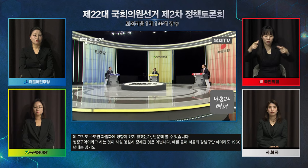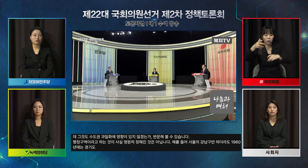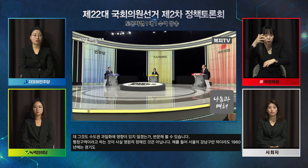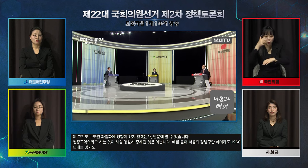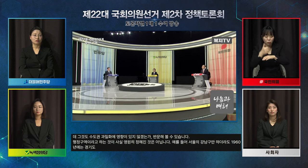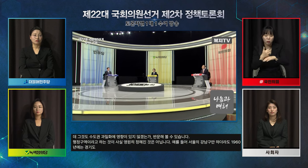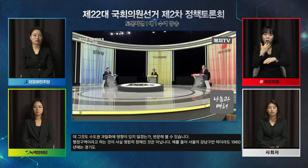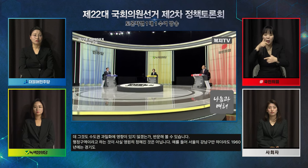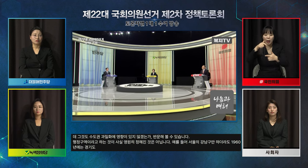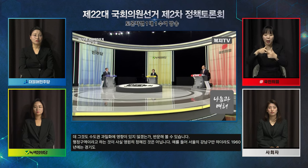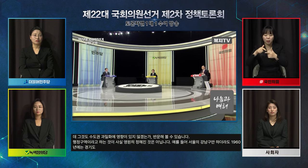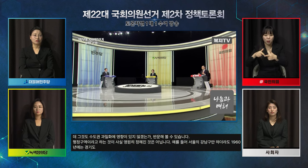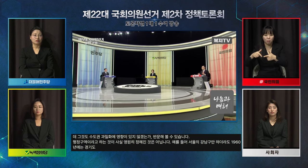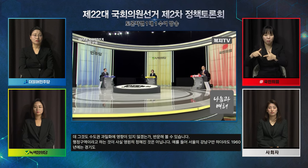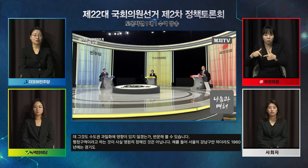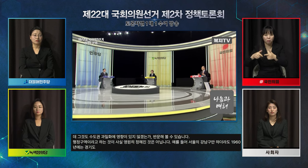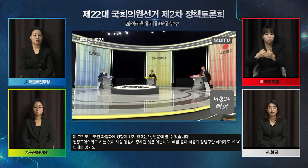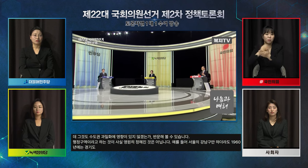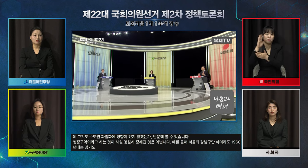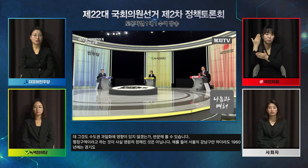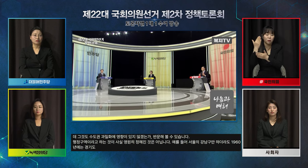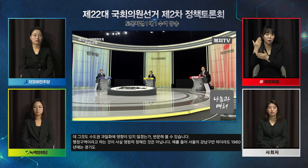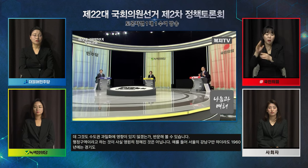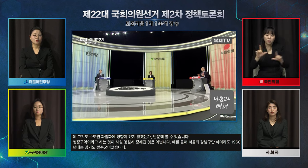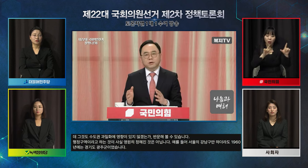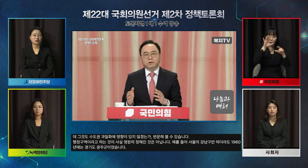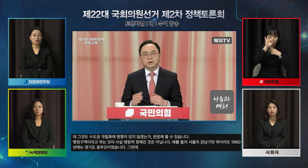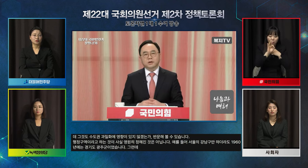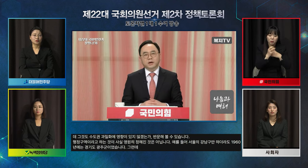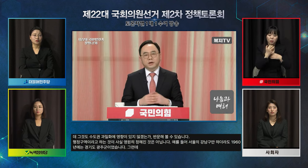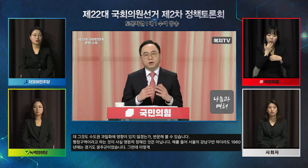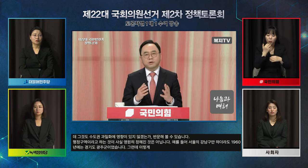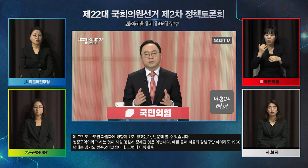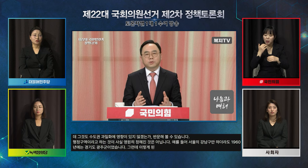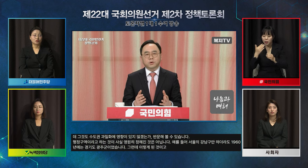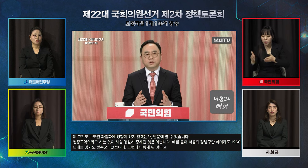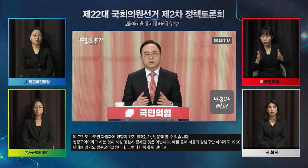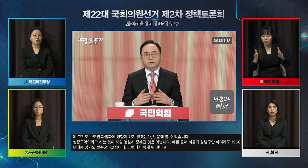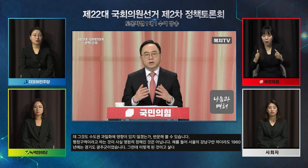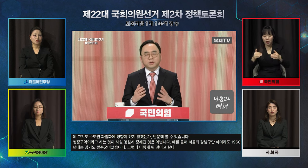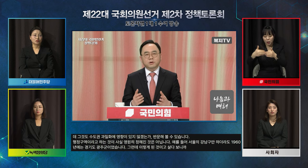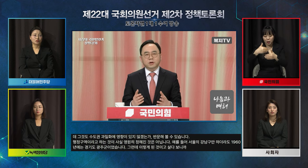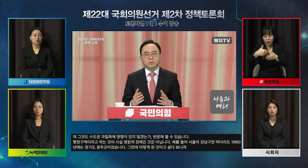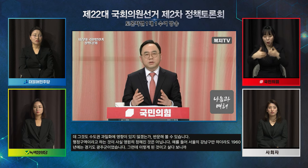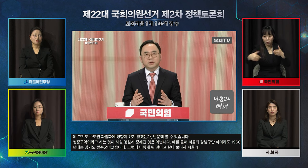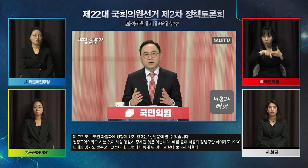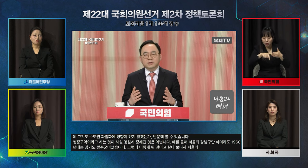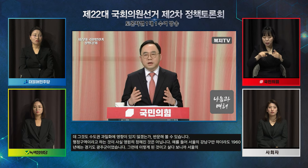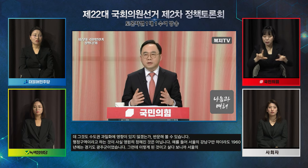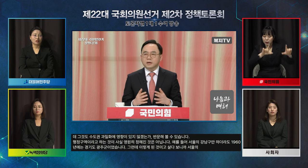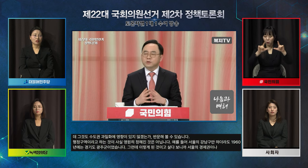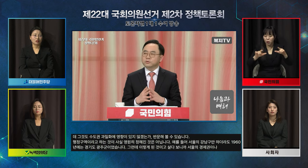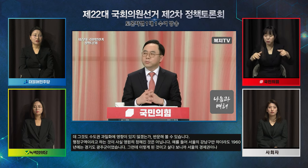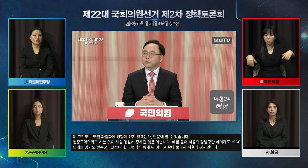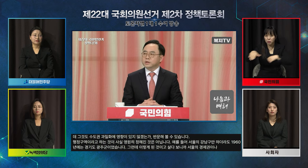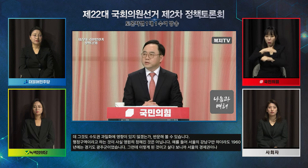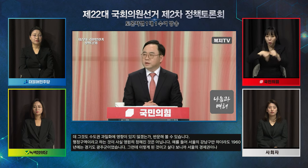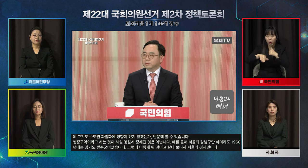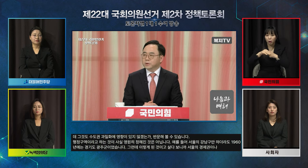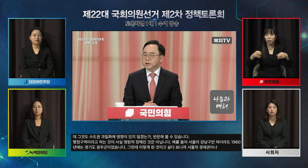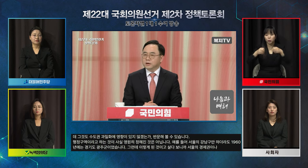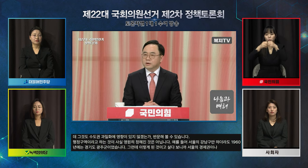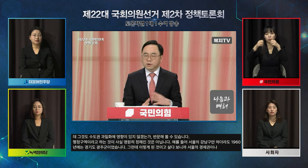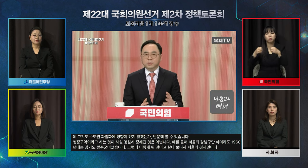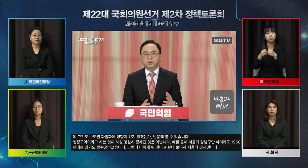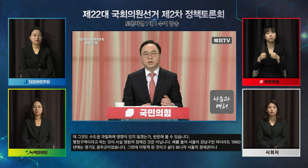경계가 만들어진 것이죠. 살다 보니까 서울과 경기의 경제권이라든가 생활권이 상당히 중복되기